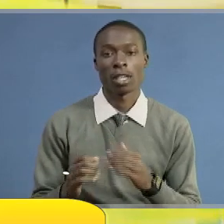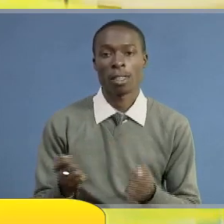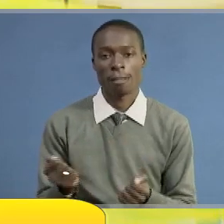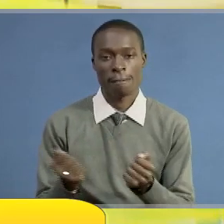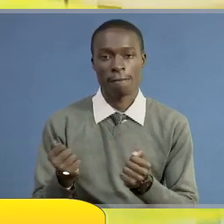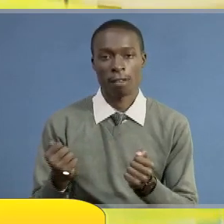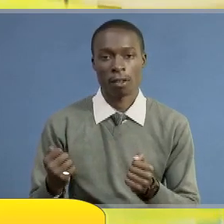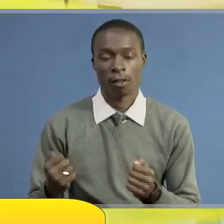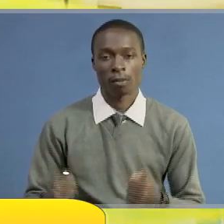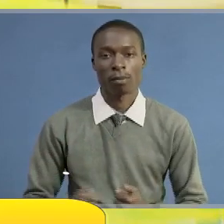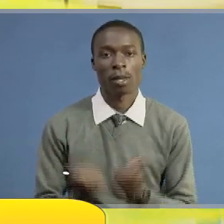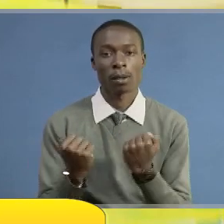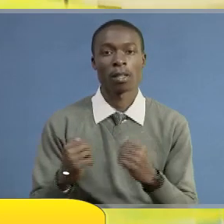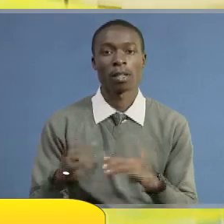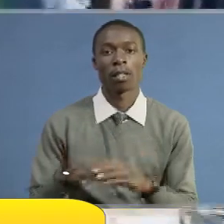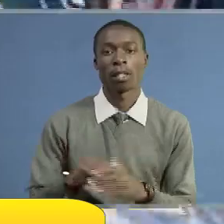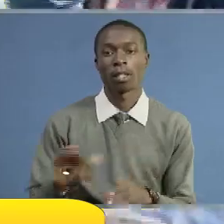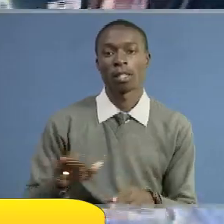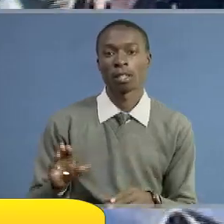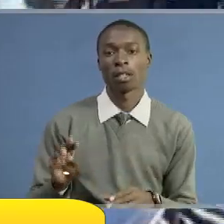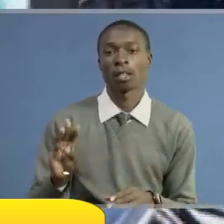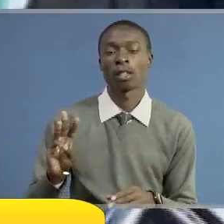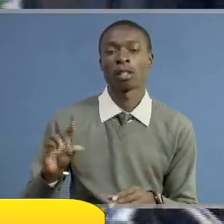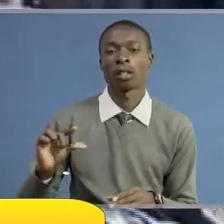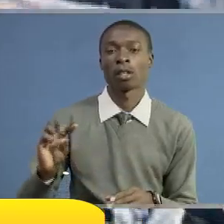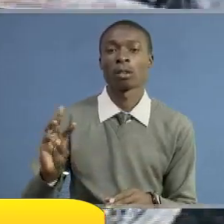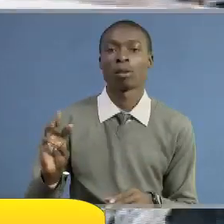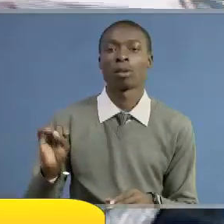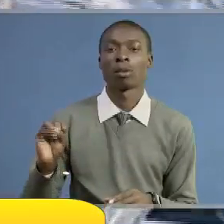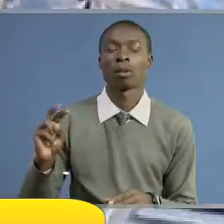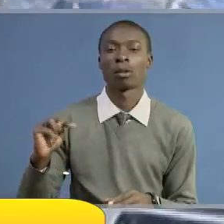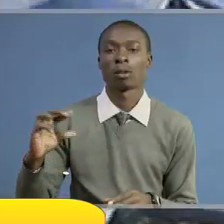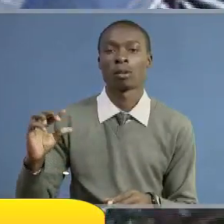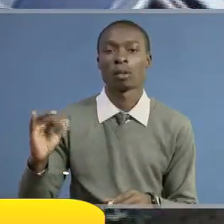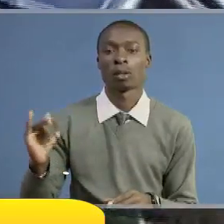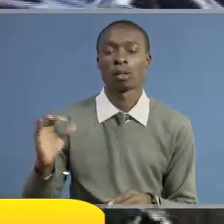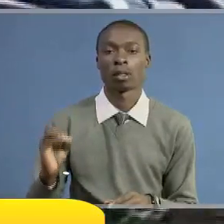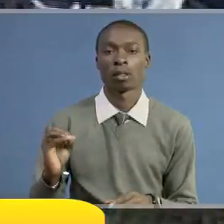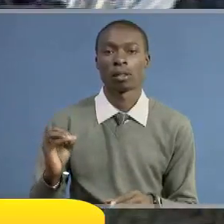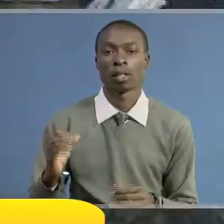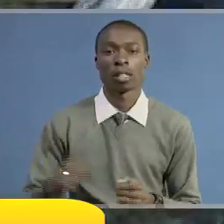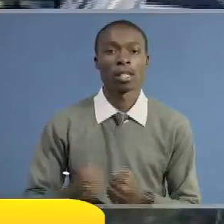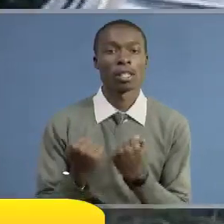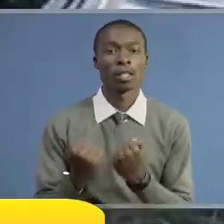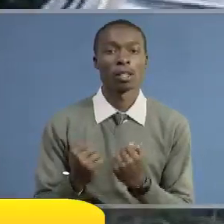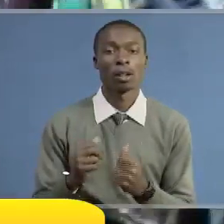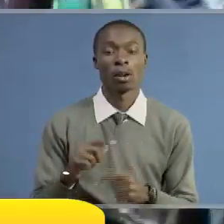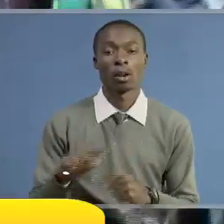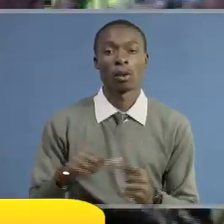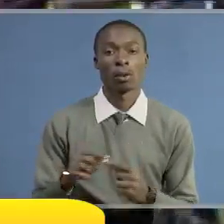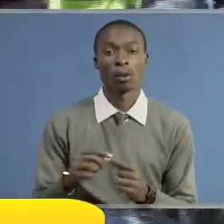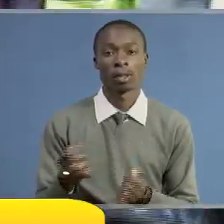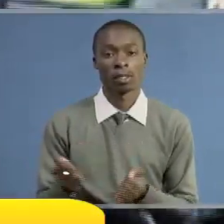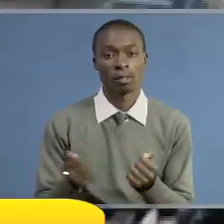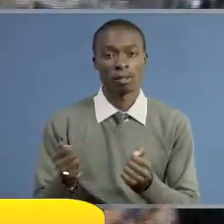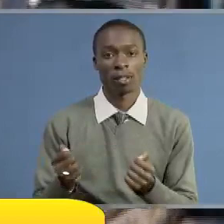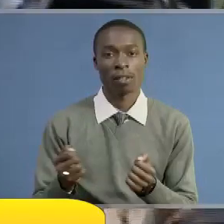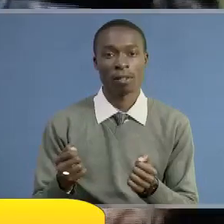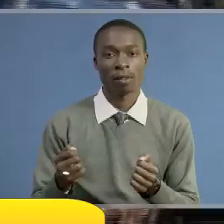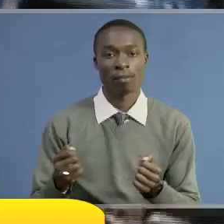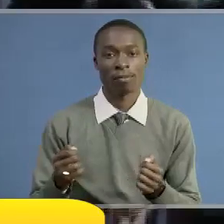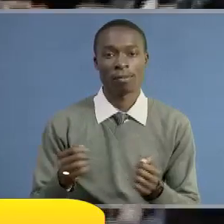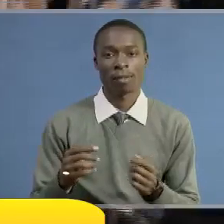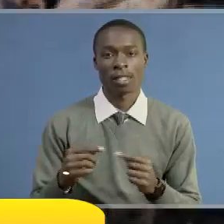kuhusika katika ajali katika eneo la Winyo, barabara Homa Bay Rongo. Ajali hiyo ilijiri dereva alipokuwa akijaribu kukwepa